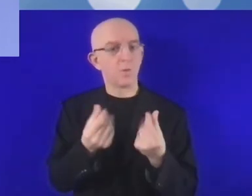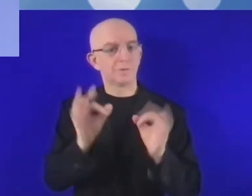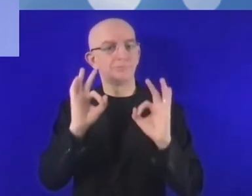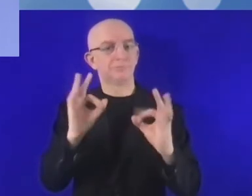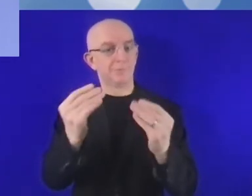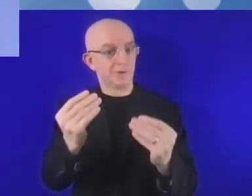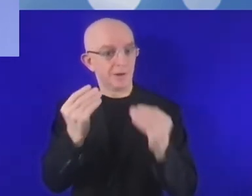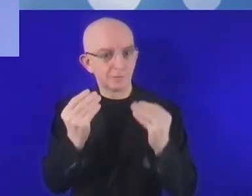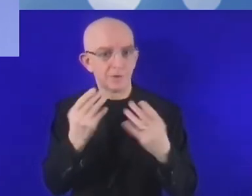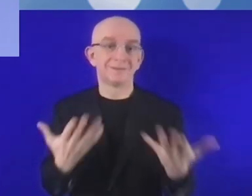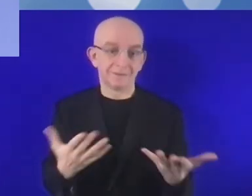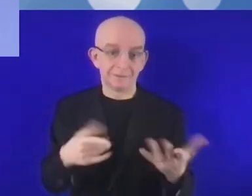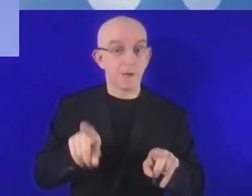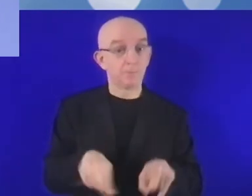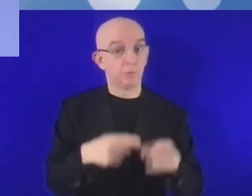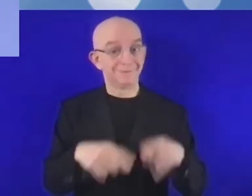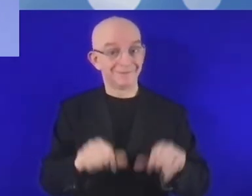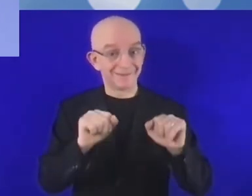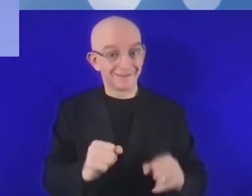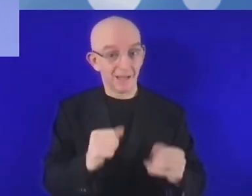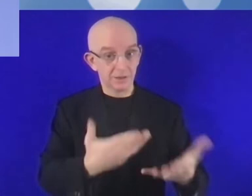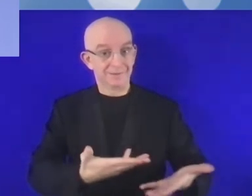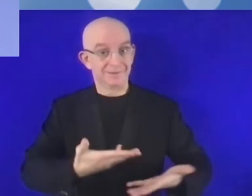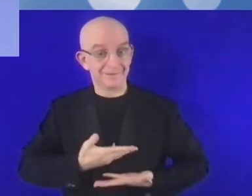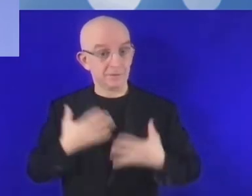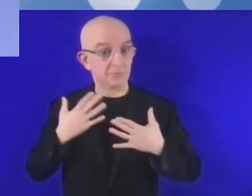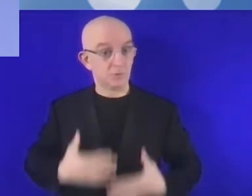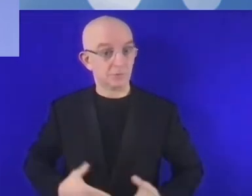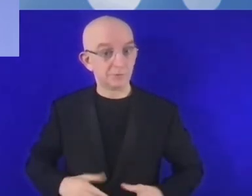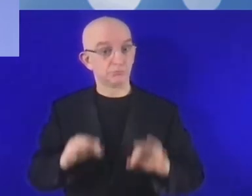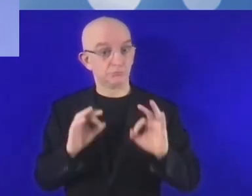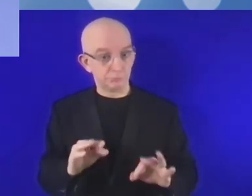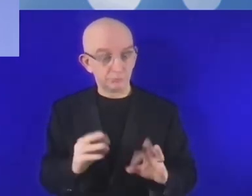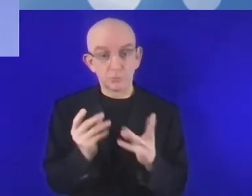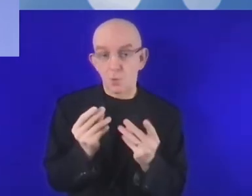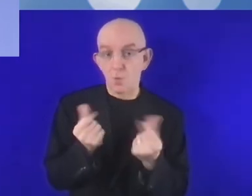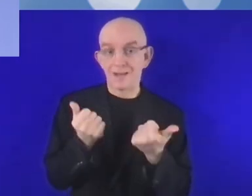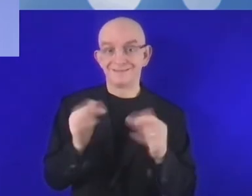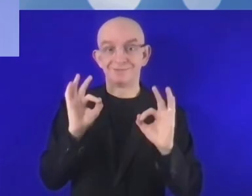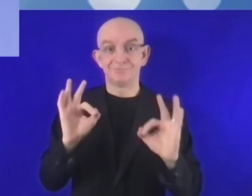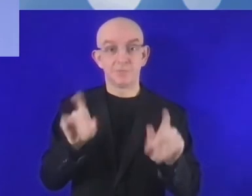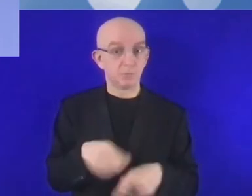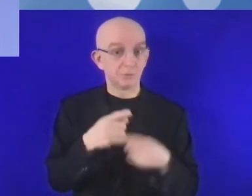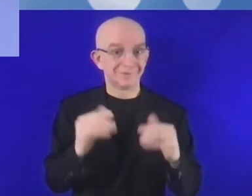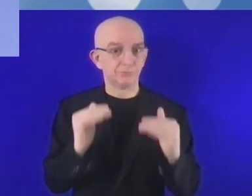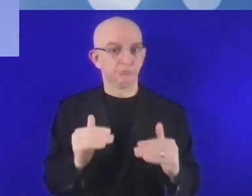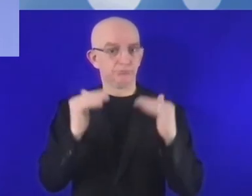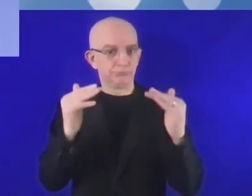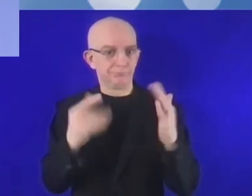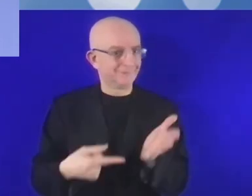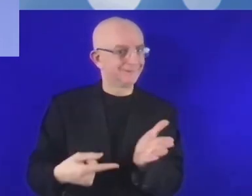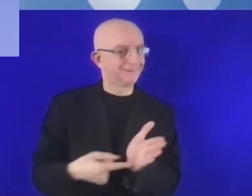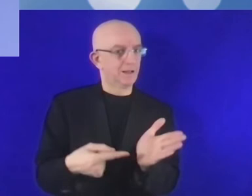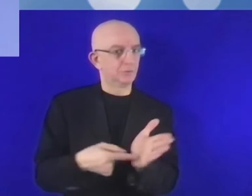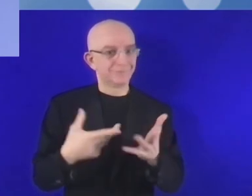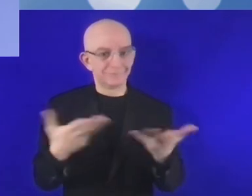الجودة. الموسيقى تؤثر فينا في جسمنا، وكلما زاد نوعيته وكلما